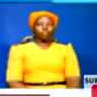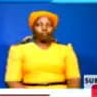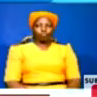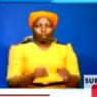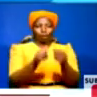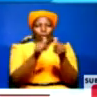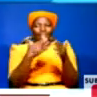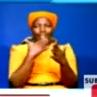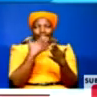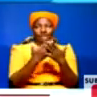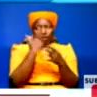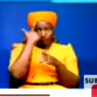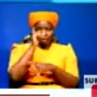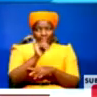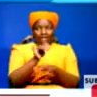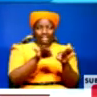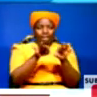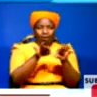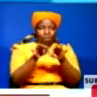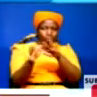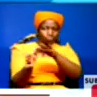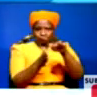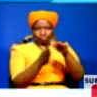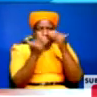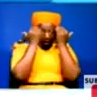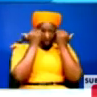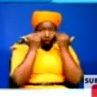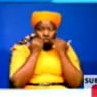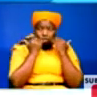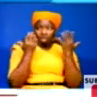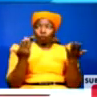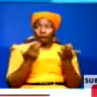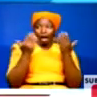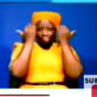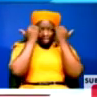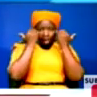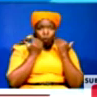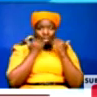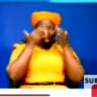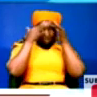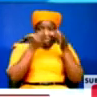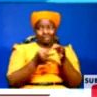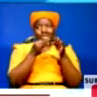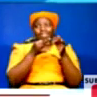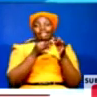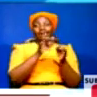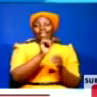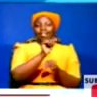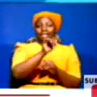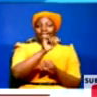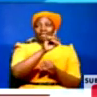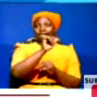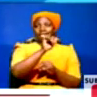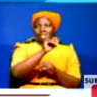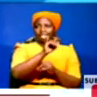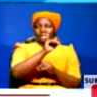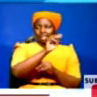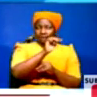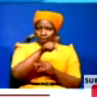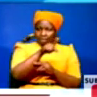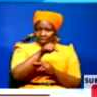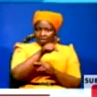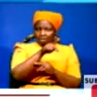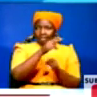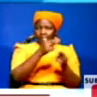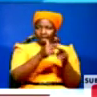Sana Mungai kwa taslifu hiyo. Tuelekee mahakamani ambapo mahakama imeamuru kuhamishwa kwa mbunge wa Aldai Maryanne Keitany kutoka kwa nyumba